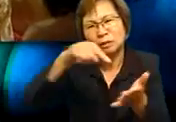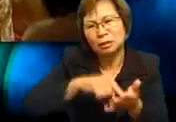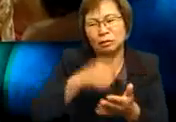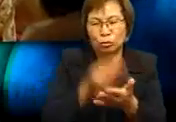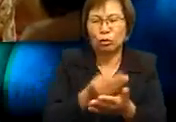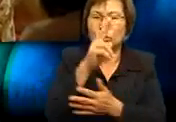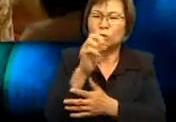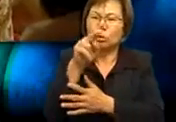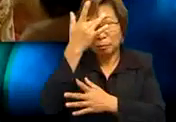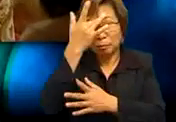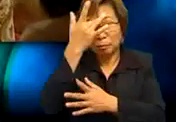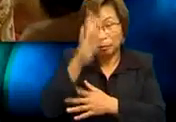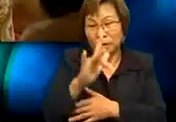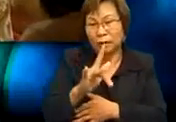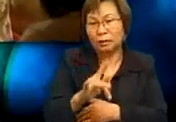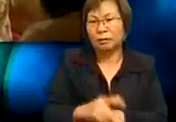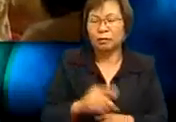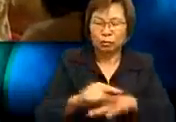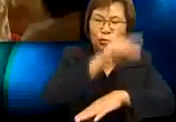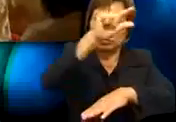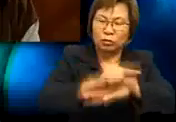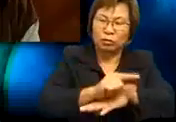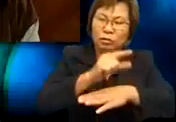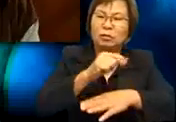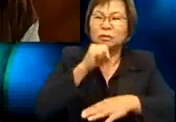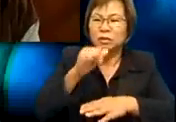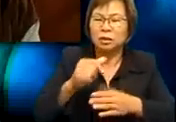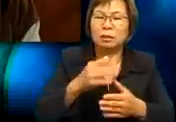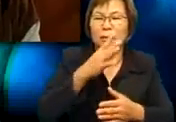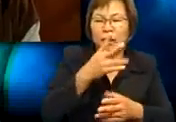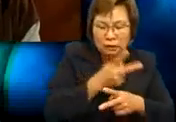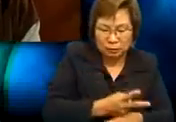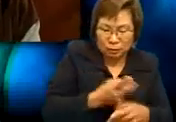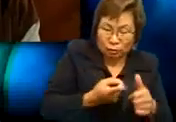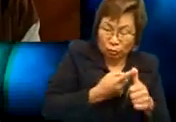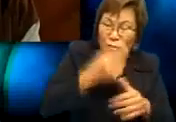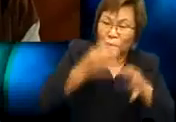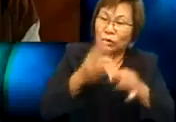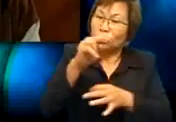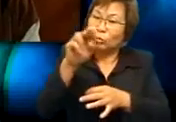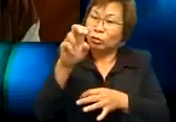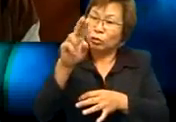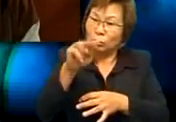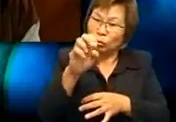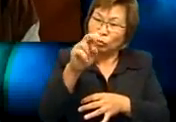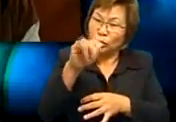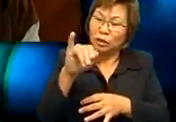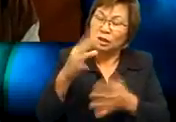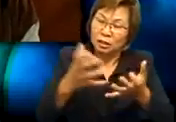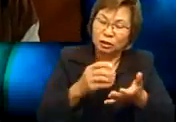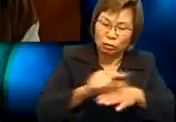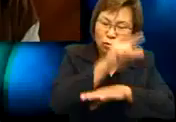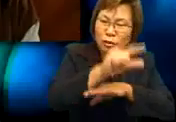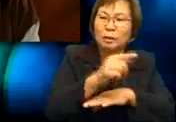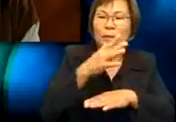duit ni Noni nak buat apa? Duit Noni kan? Pandailah Noni nak guna. Tidak, bagi Mak simpan dulu. Kalau Noni nak guna, Mak bagi